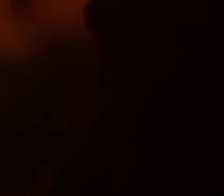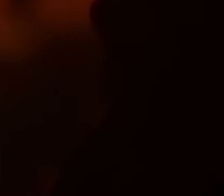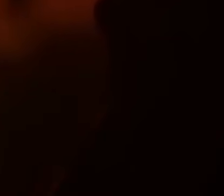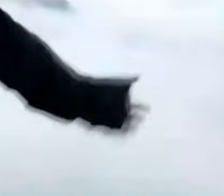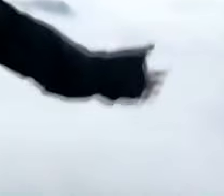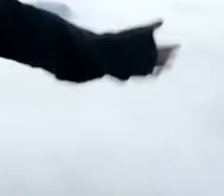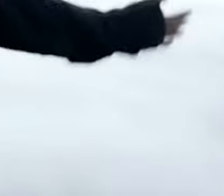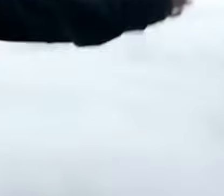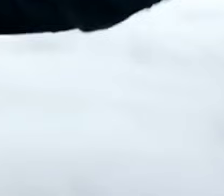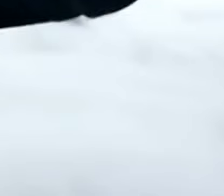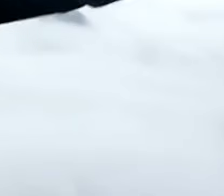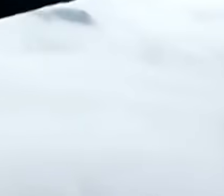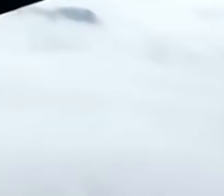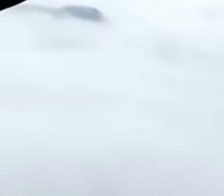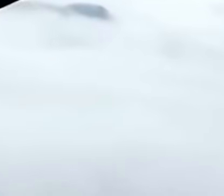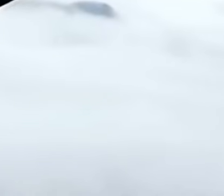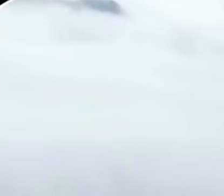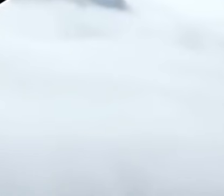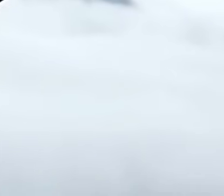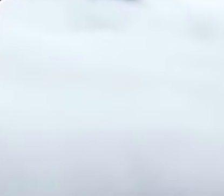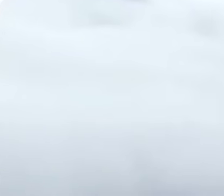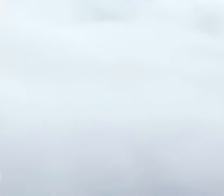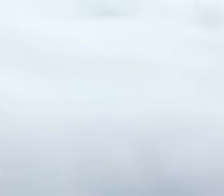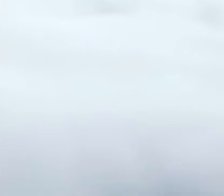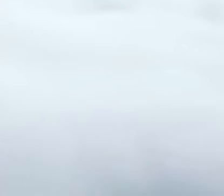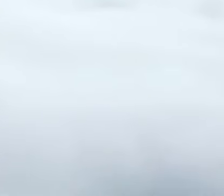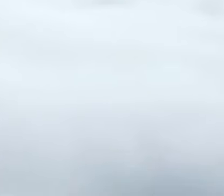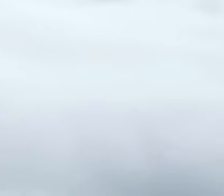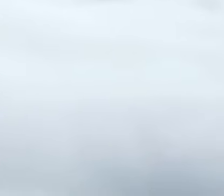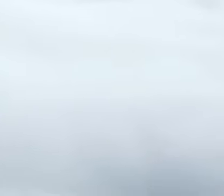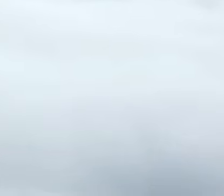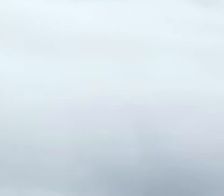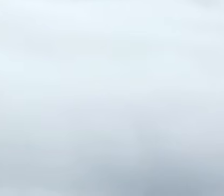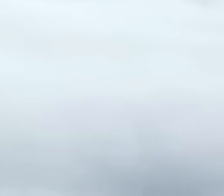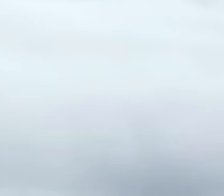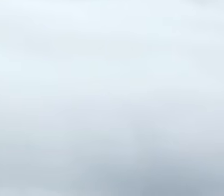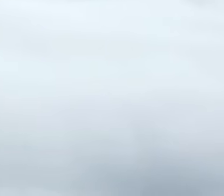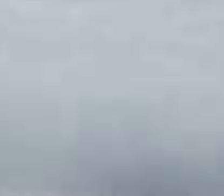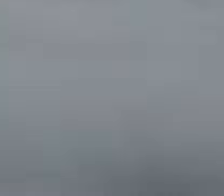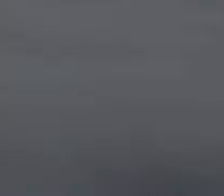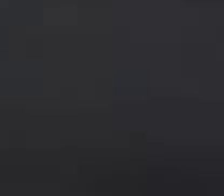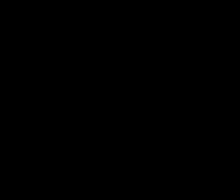Allah akan berikan kelapangan dalam jiwanya sehingga dia merasakan ketenangan dalam kehidupannya.